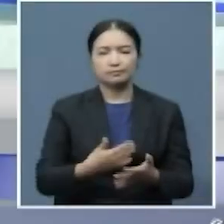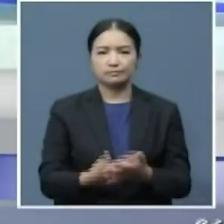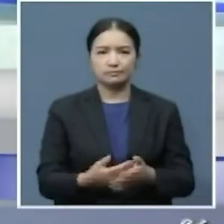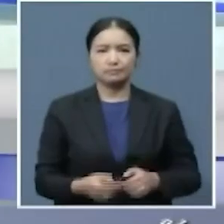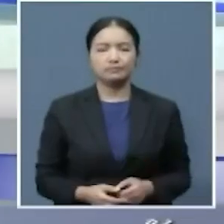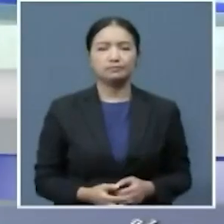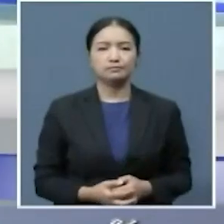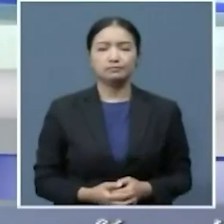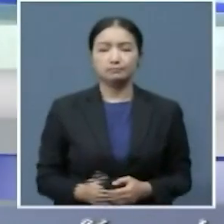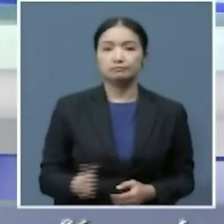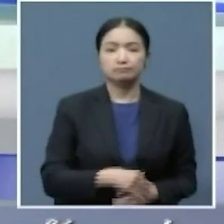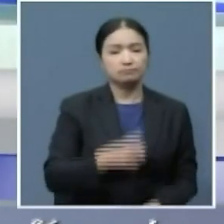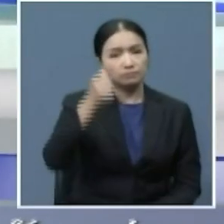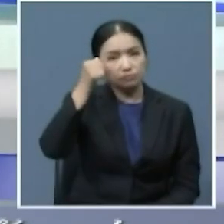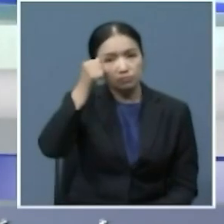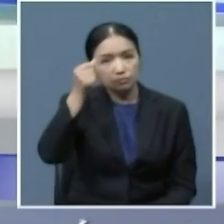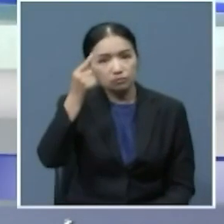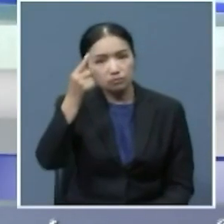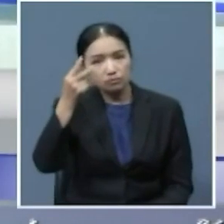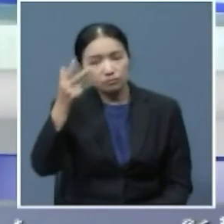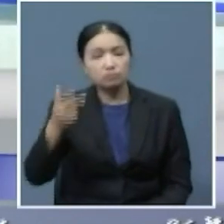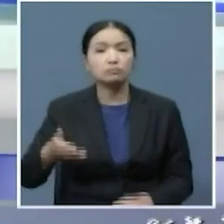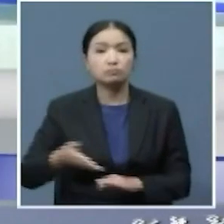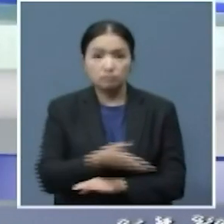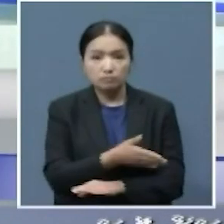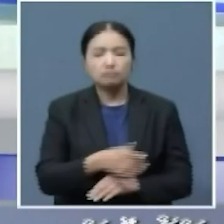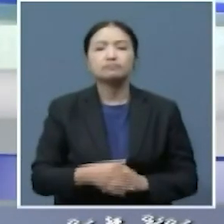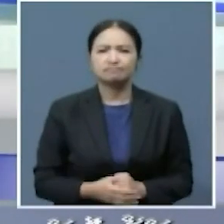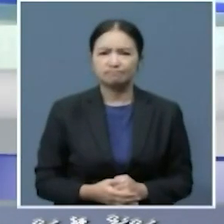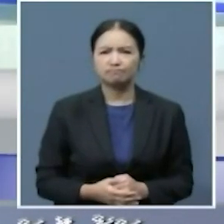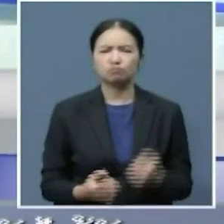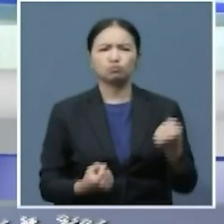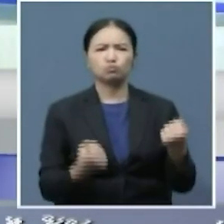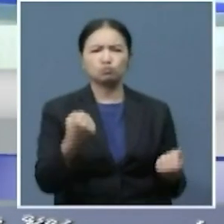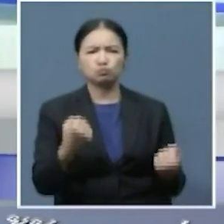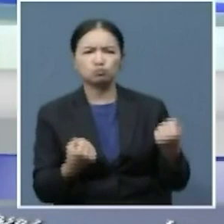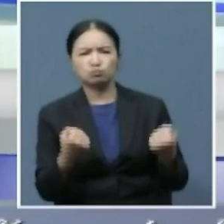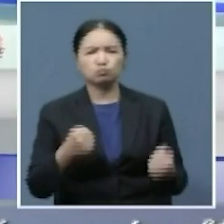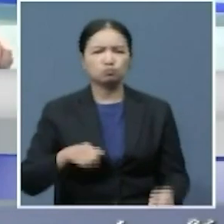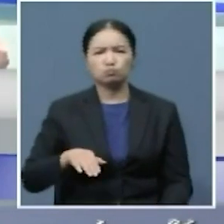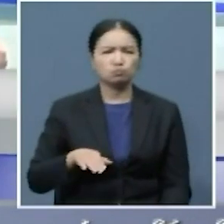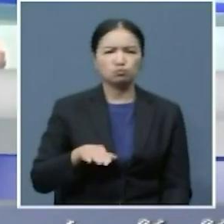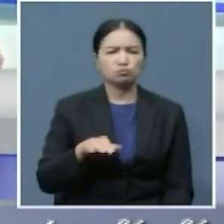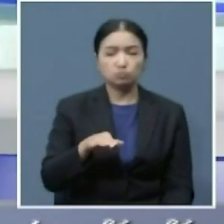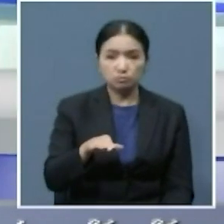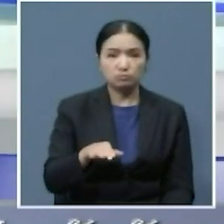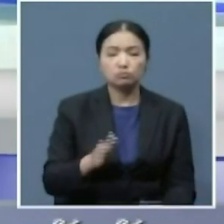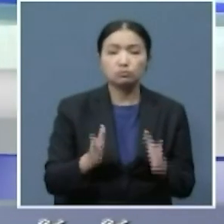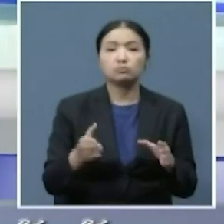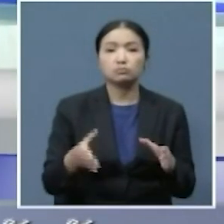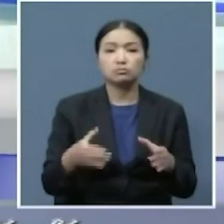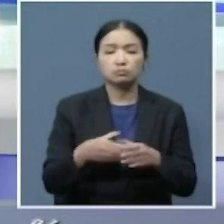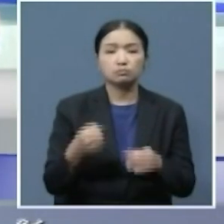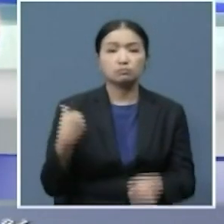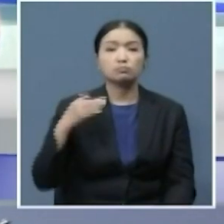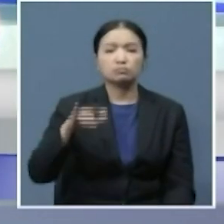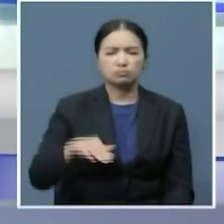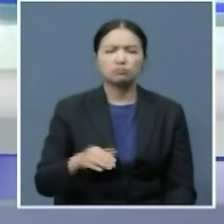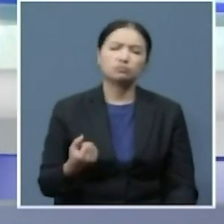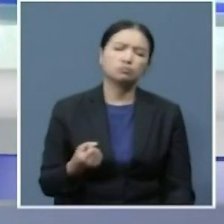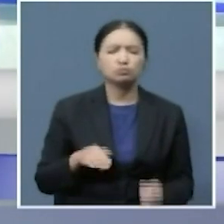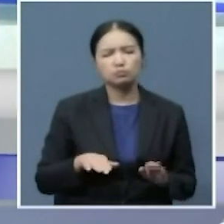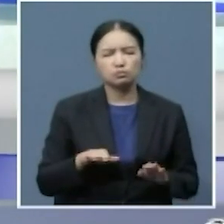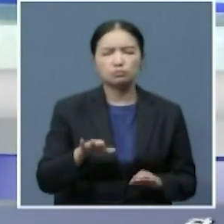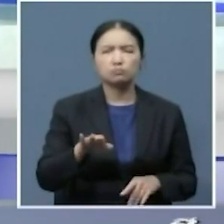คุณผู้ชมคะเมื่อ 2-3 วันก่อนเนี่ยมีเหตุการณ์ที่เจ้าหน้าที่เทศกิจเขาร้องเรียนว่าขับรถอยู่ดีๆบนถนนค่ะอยู่ๆมีเศษวัสดุปริศน